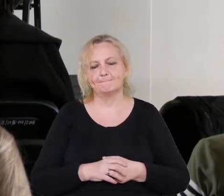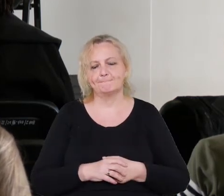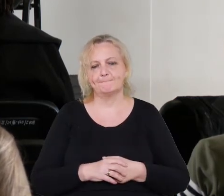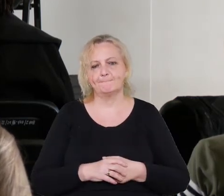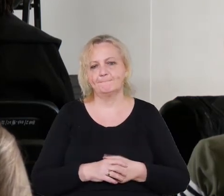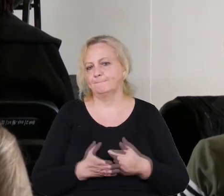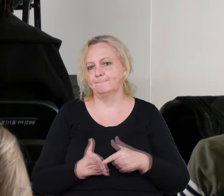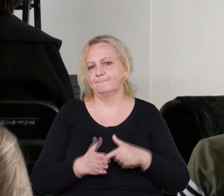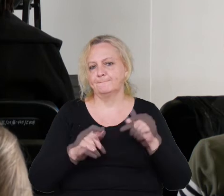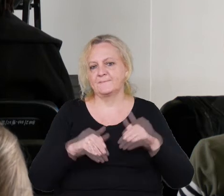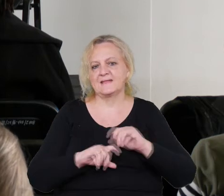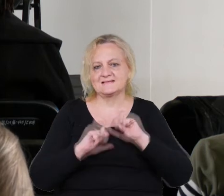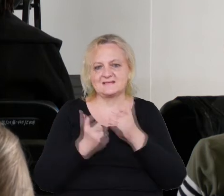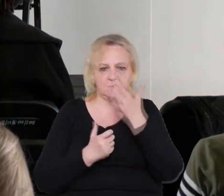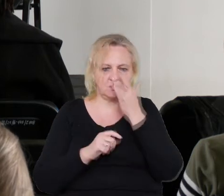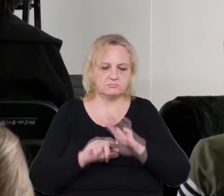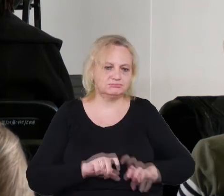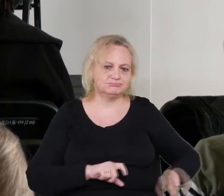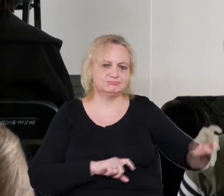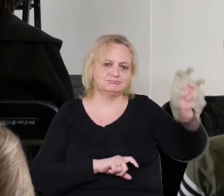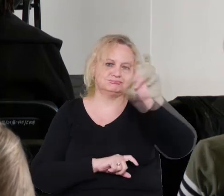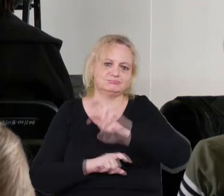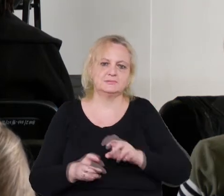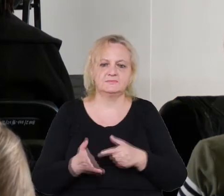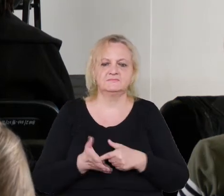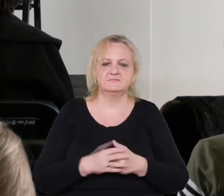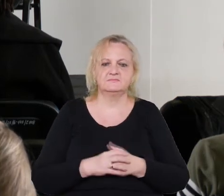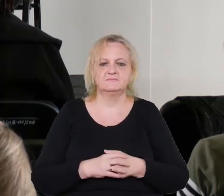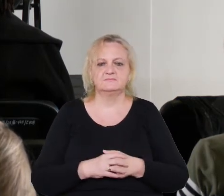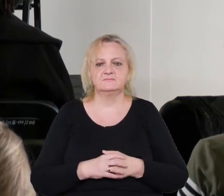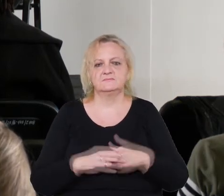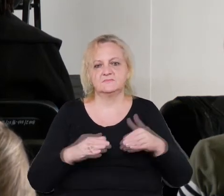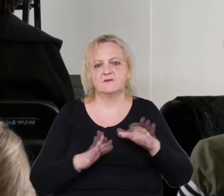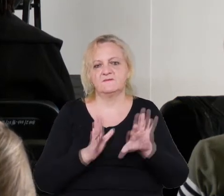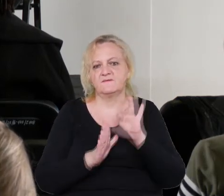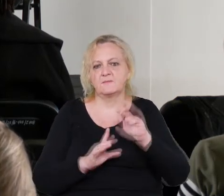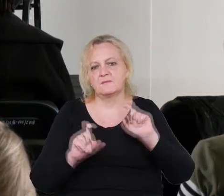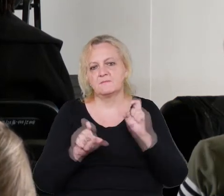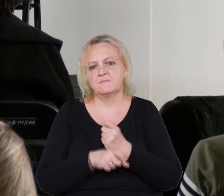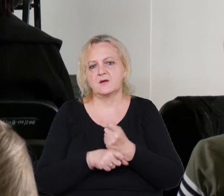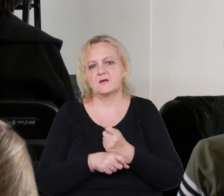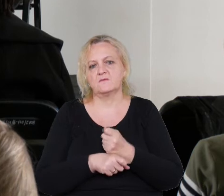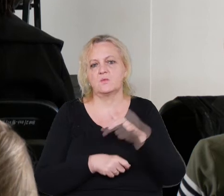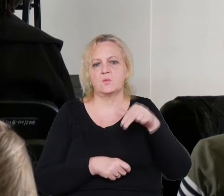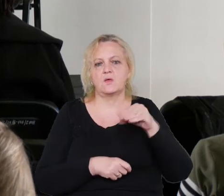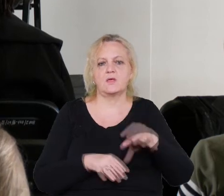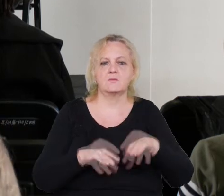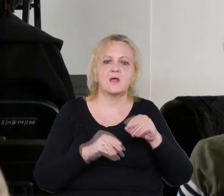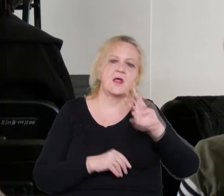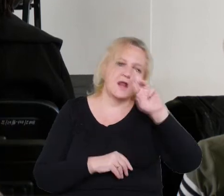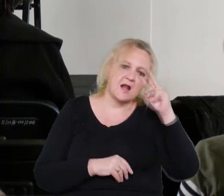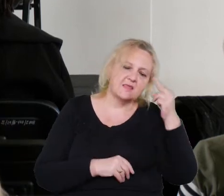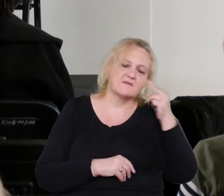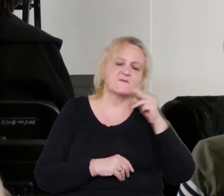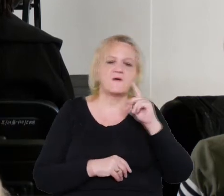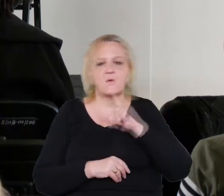dziecko czy można całą wielką Rosję przejechać i No można wtedy wybrać sobie który kraju unijnych chce się rozpocząć czy to będzie Litwa Łotwa